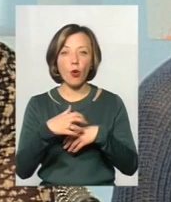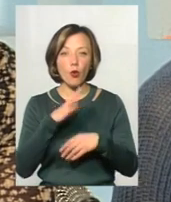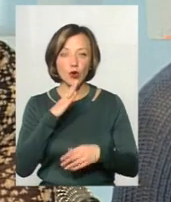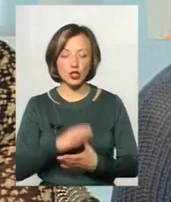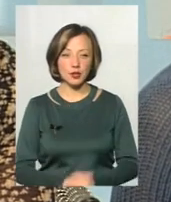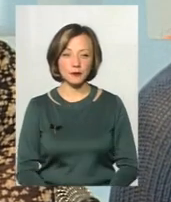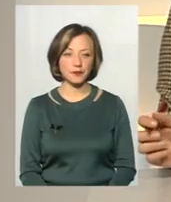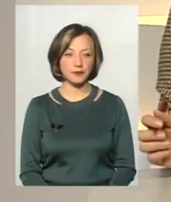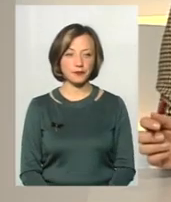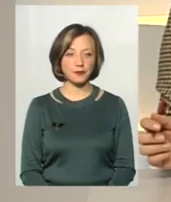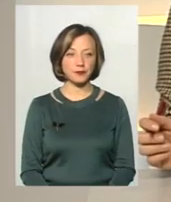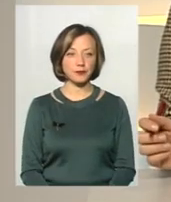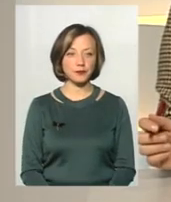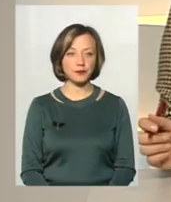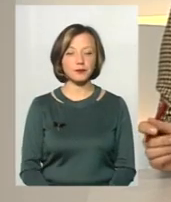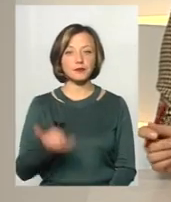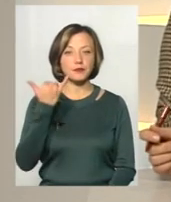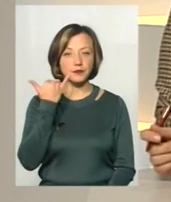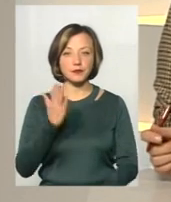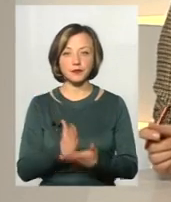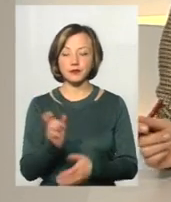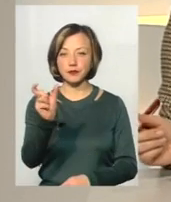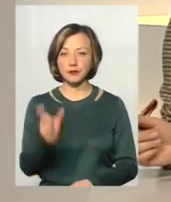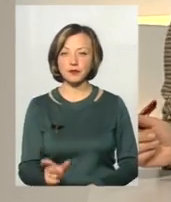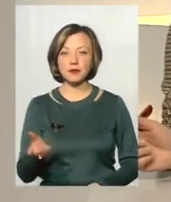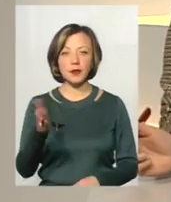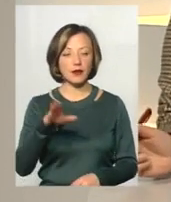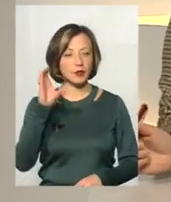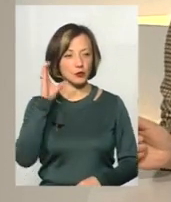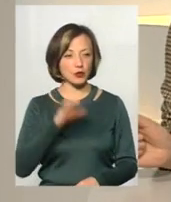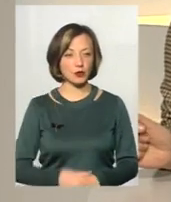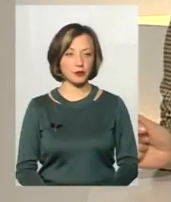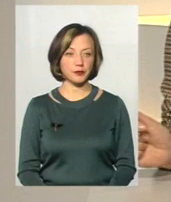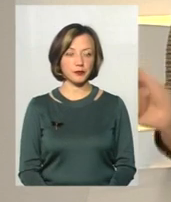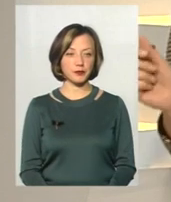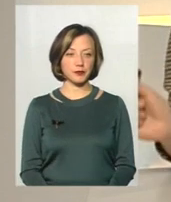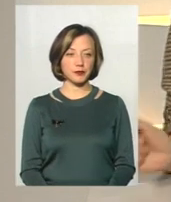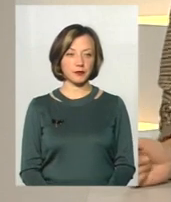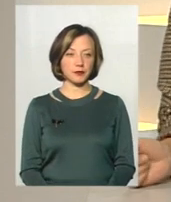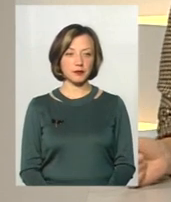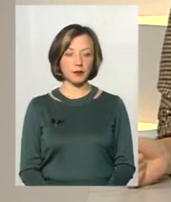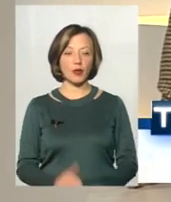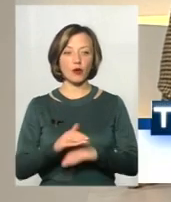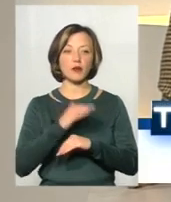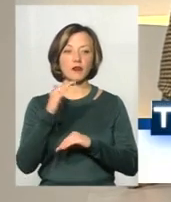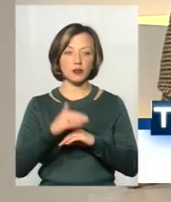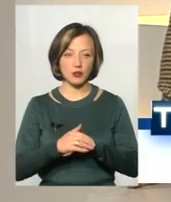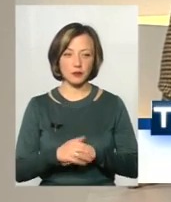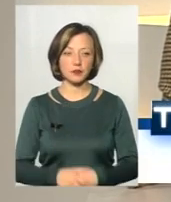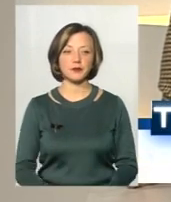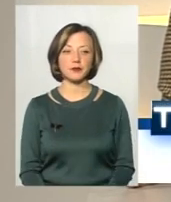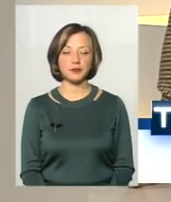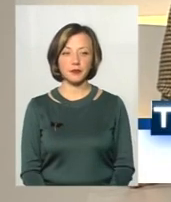Я вас зрозуміла. Дякую, пані Тетяна. У нас є на зв'язку глядач, давайте його почуємо. Добрий вечір, ви в ефірі. Доброго